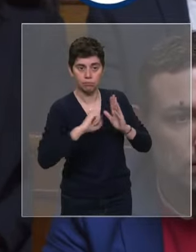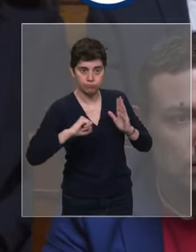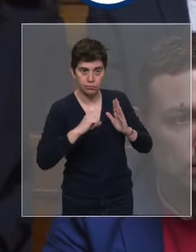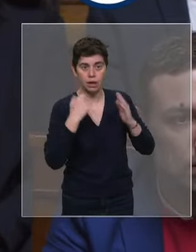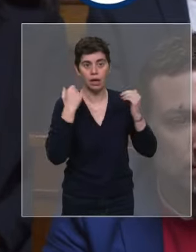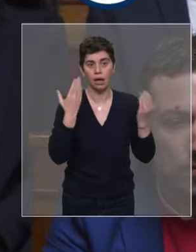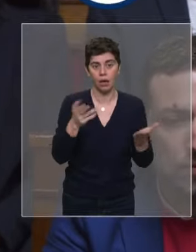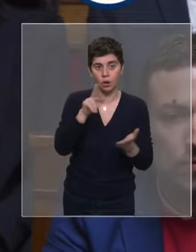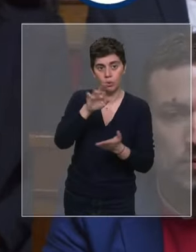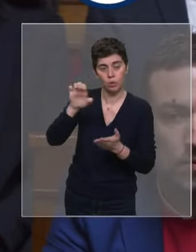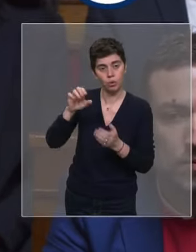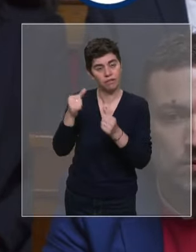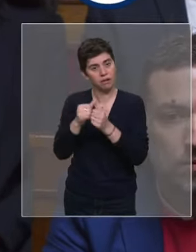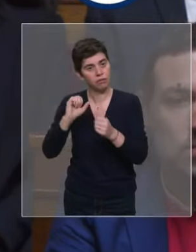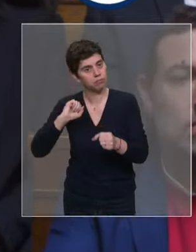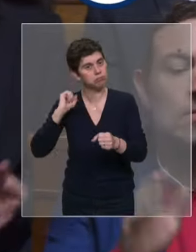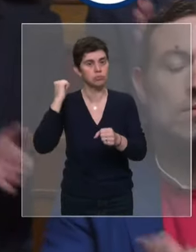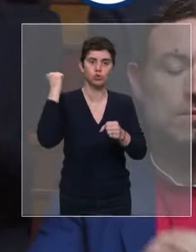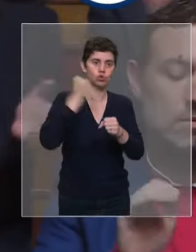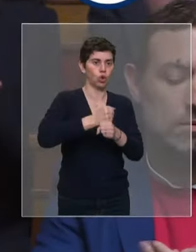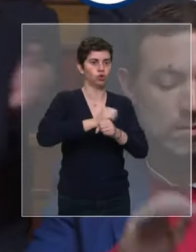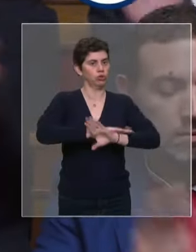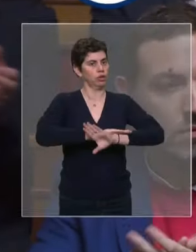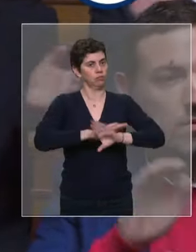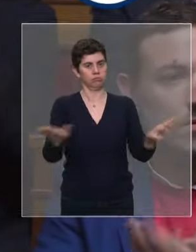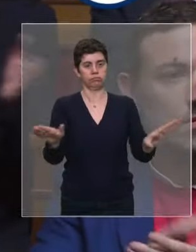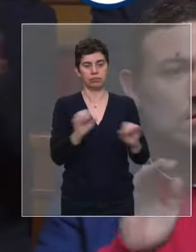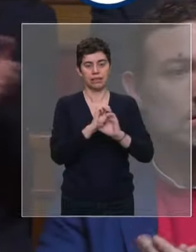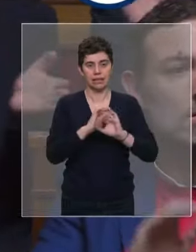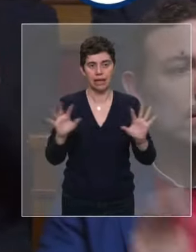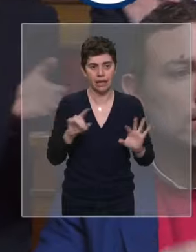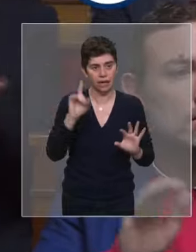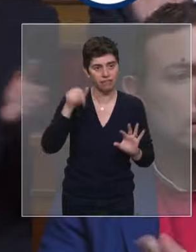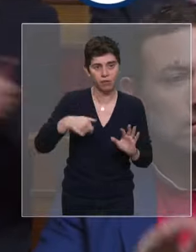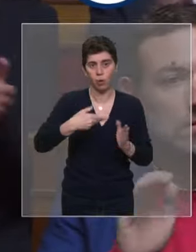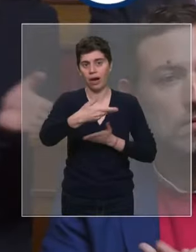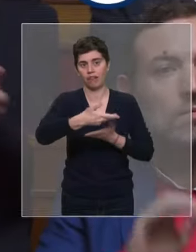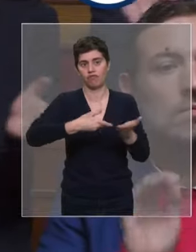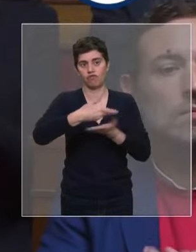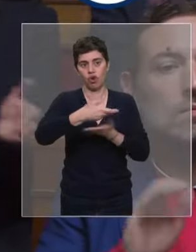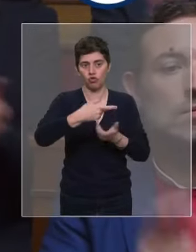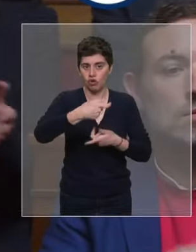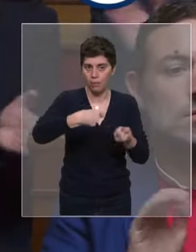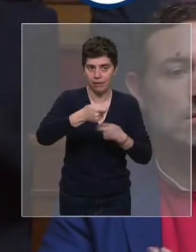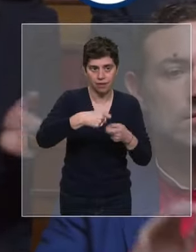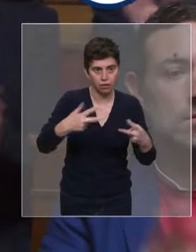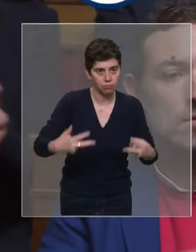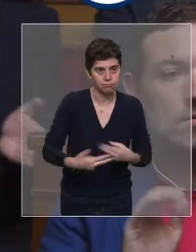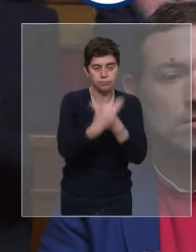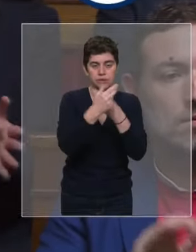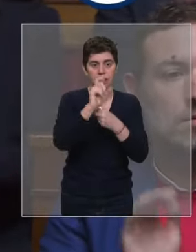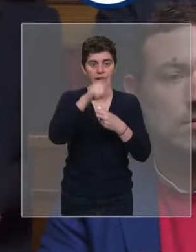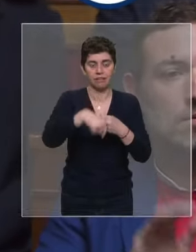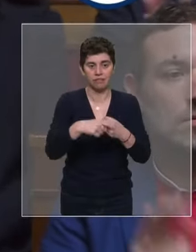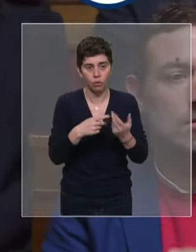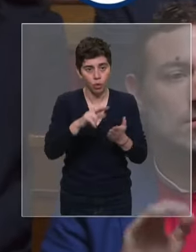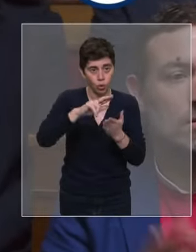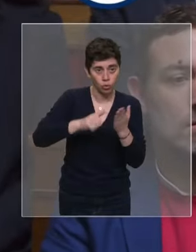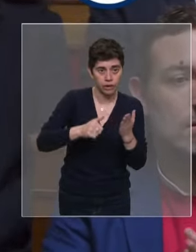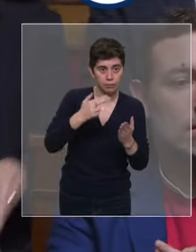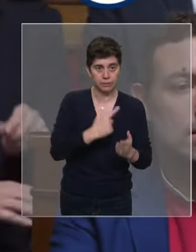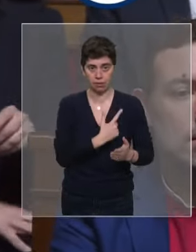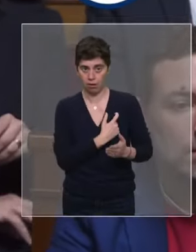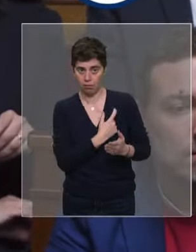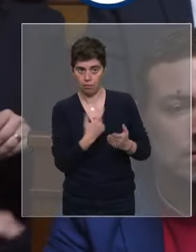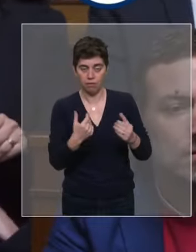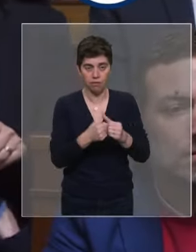doit sanctionner sans équivoque Israël. Elle doit suspendre ses échanges commerciaux ainsi que les contrats d'armement qui font